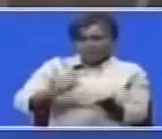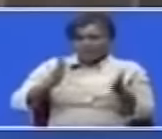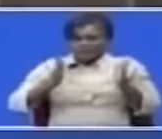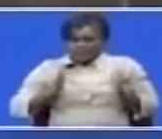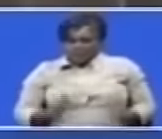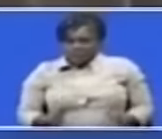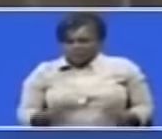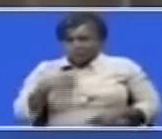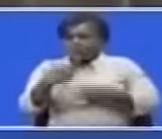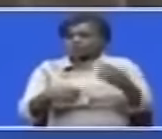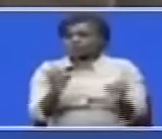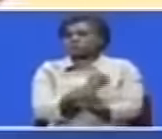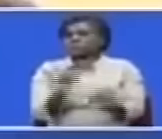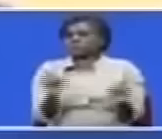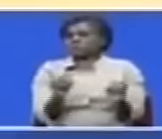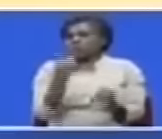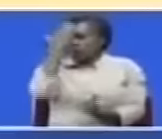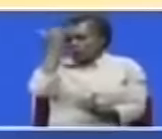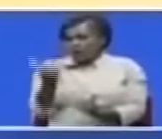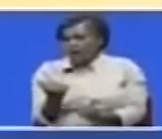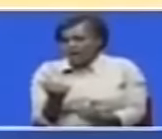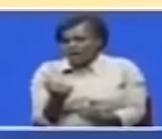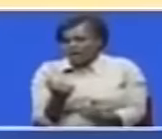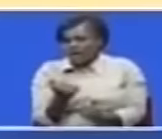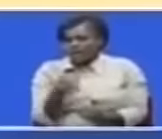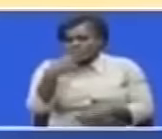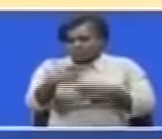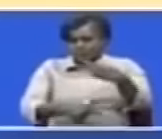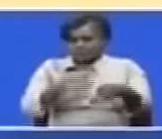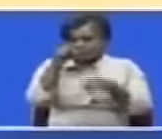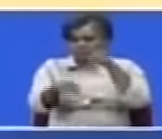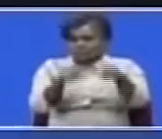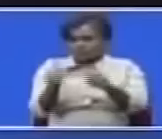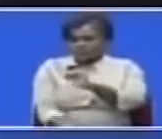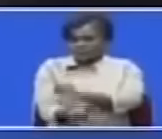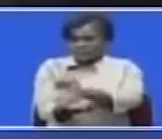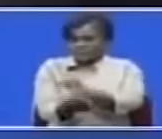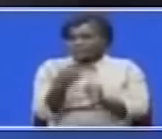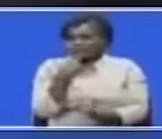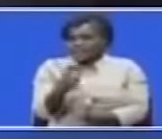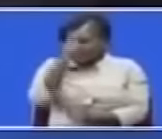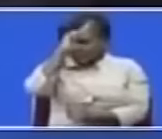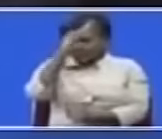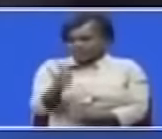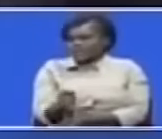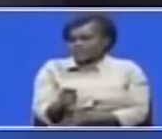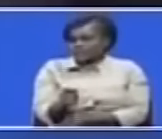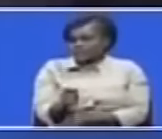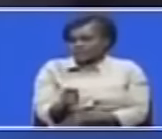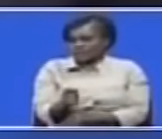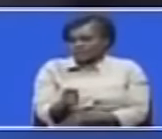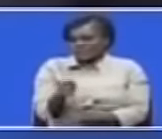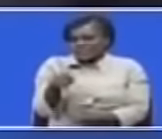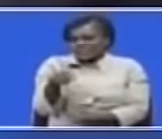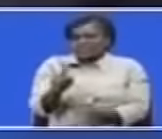Cheruiyot haikuendelea hii leo baada ya upande wa mwendesha mashtaka kumweleza hakimu mkuu Liz Gisheha